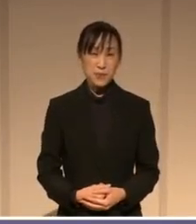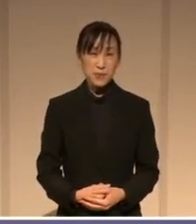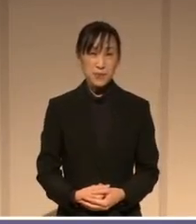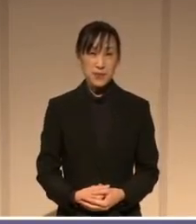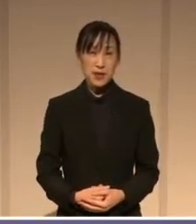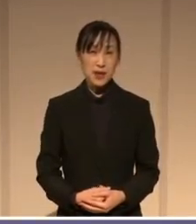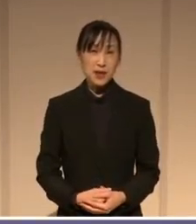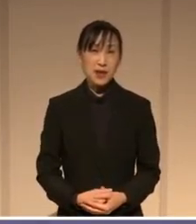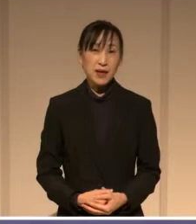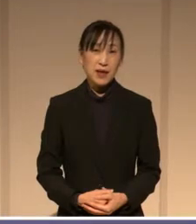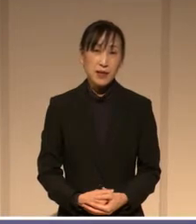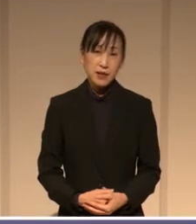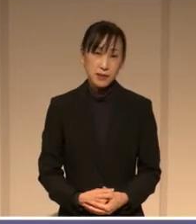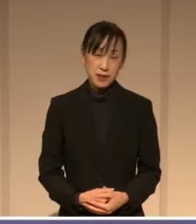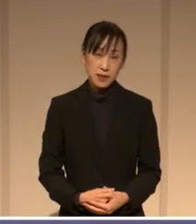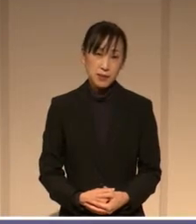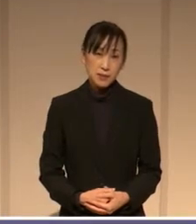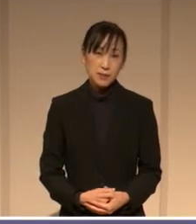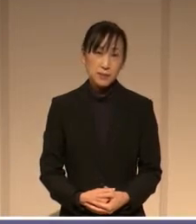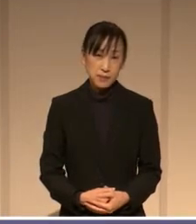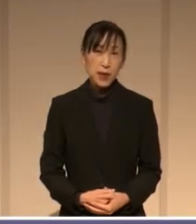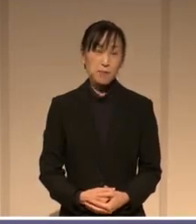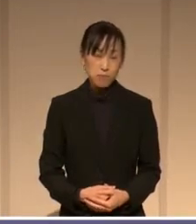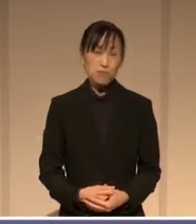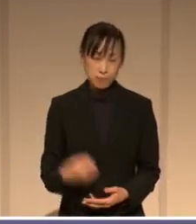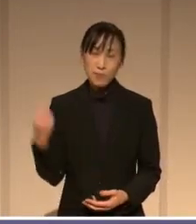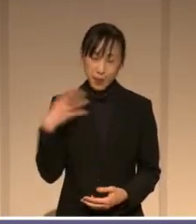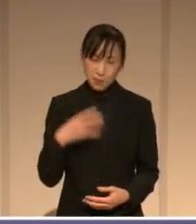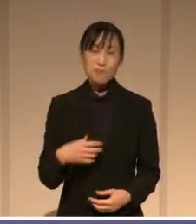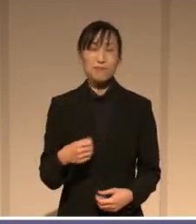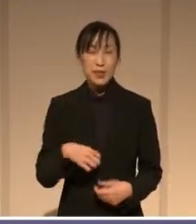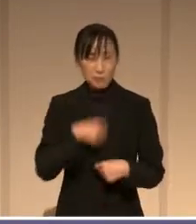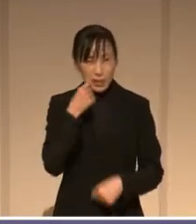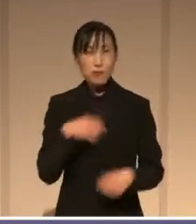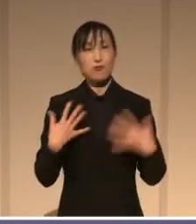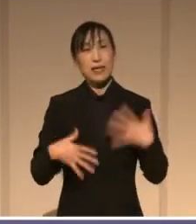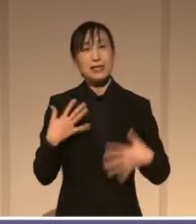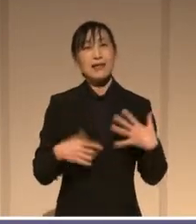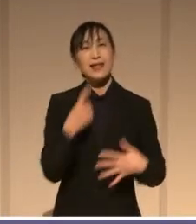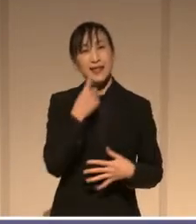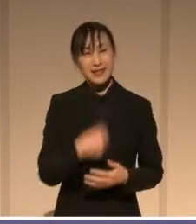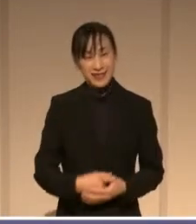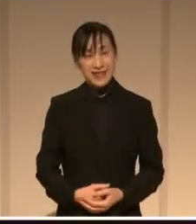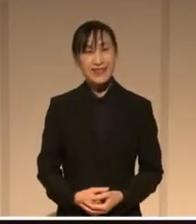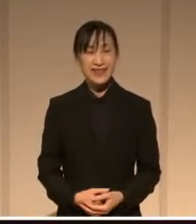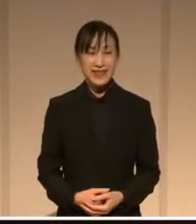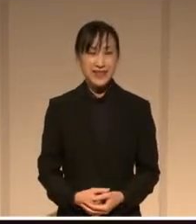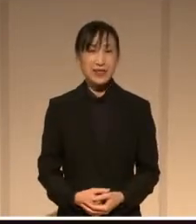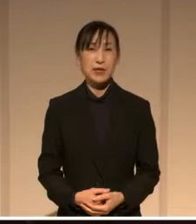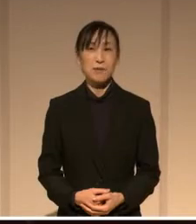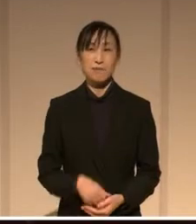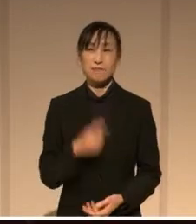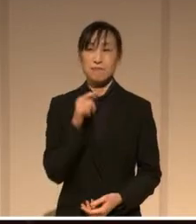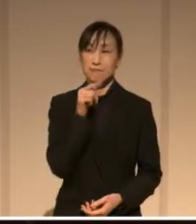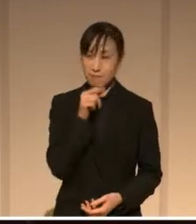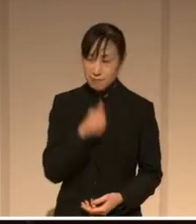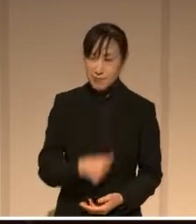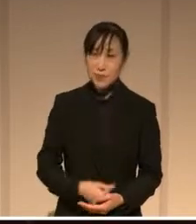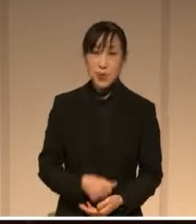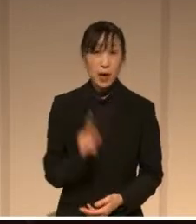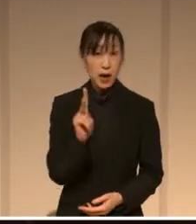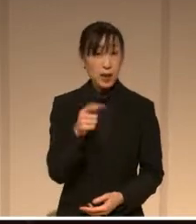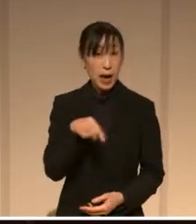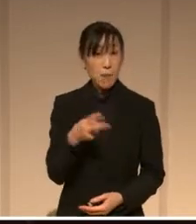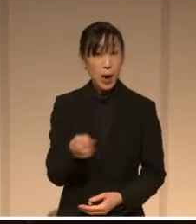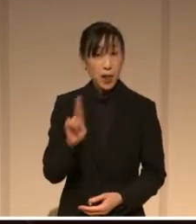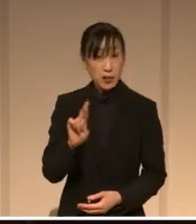えっあのまあ嬉しかったですはいまあまあしかるべき配役ということでしょうか神原さんはいかが